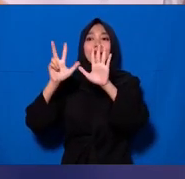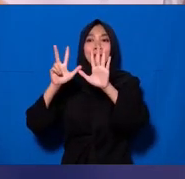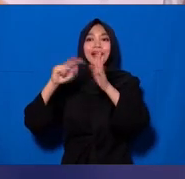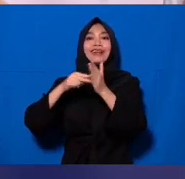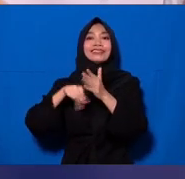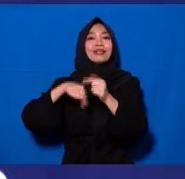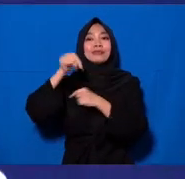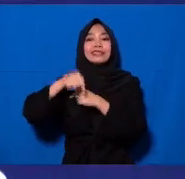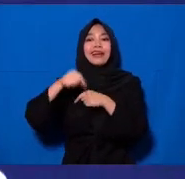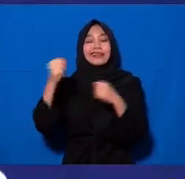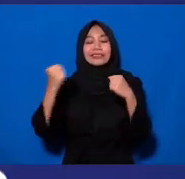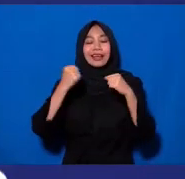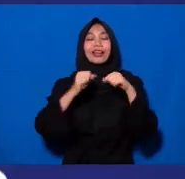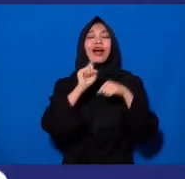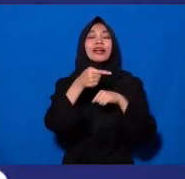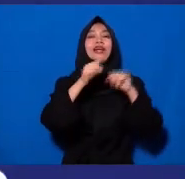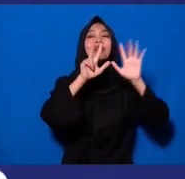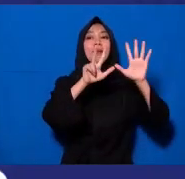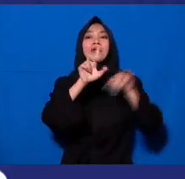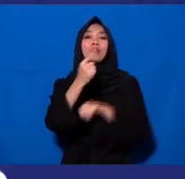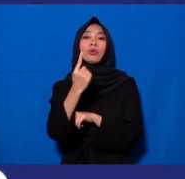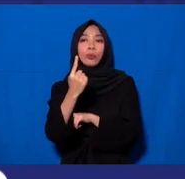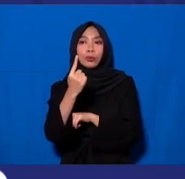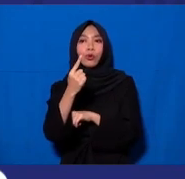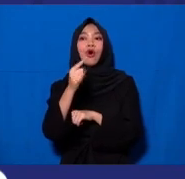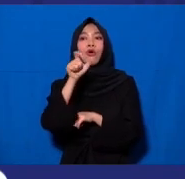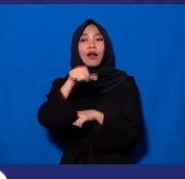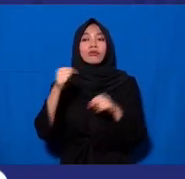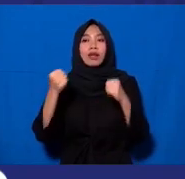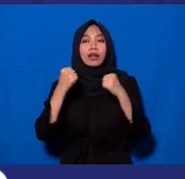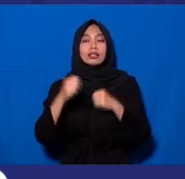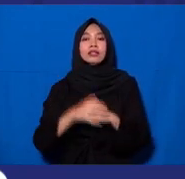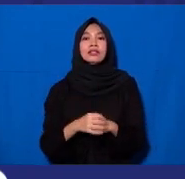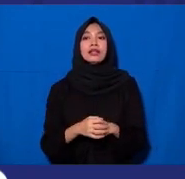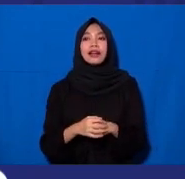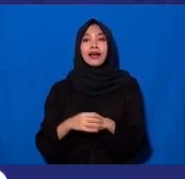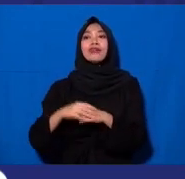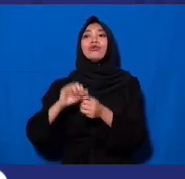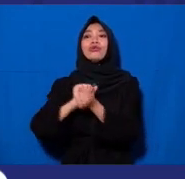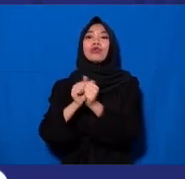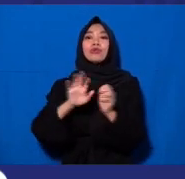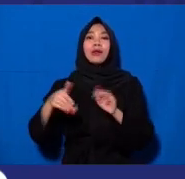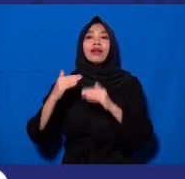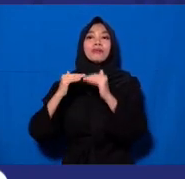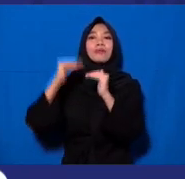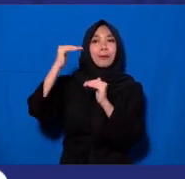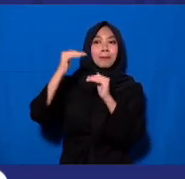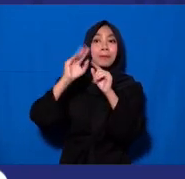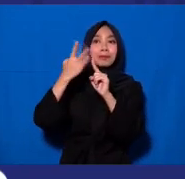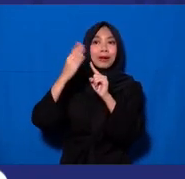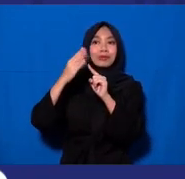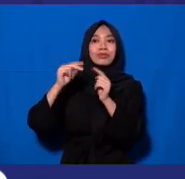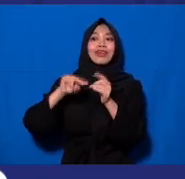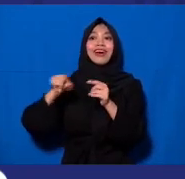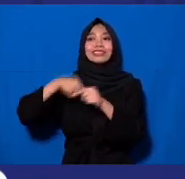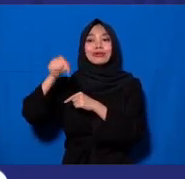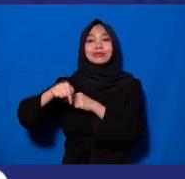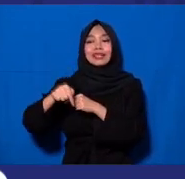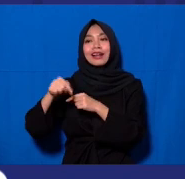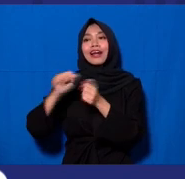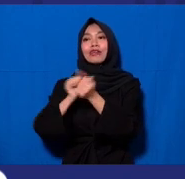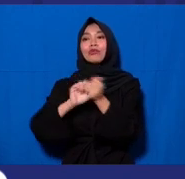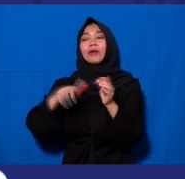orang. Dan kemudian ada 14 kasus kematian yang baru, sehingga menjadi 136